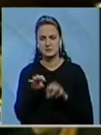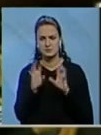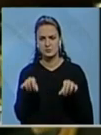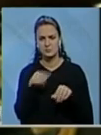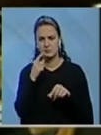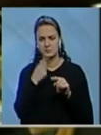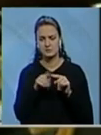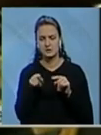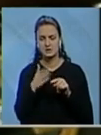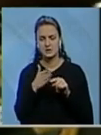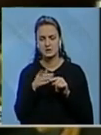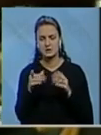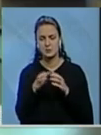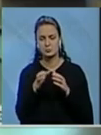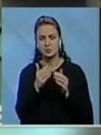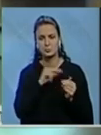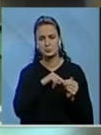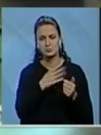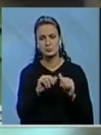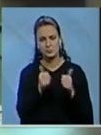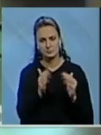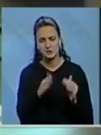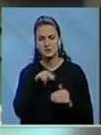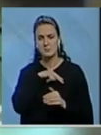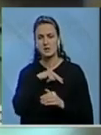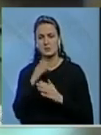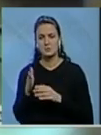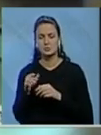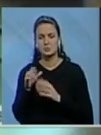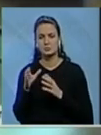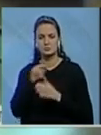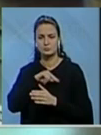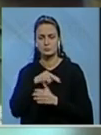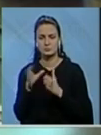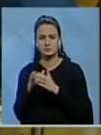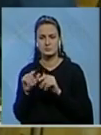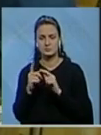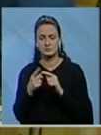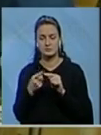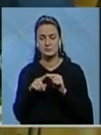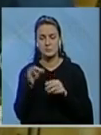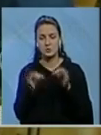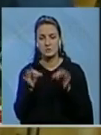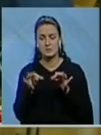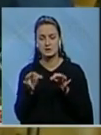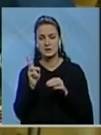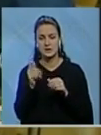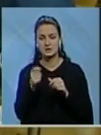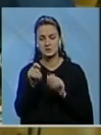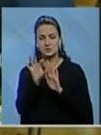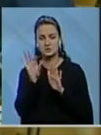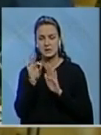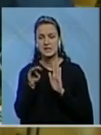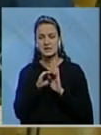განმარტებით ესა სამუშაო ჯგუფის ფორმატი და საპარლამენტო ფორმატი. მისივე თქმით, მოსამართლეთა კანდიდატურების შერჩევის კრიტერიუმებსა